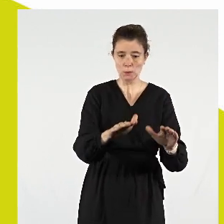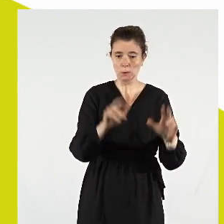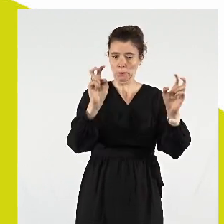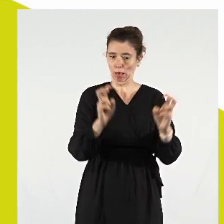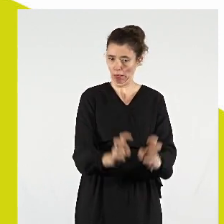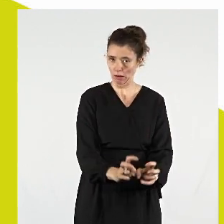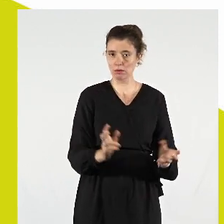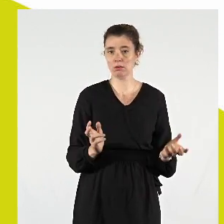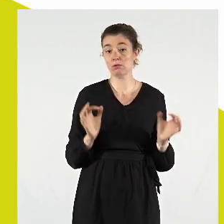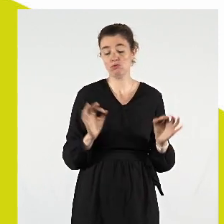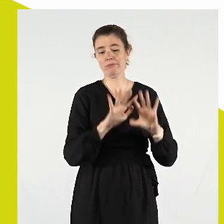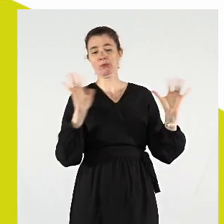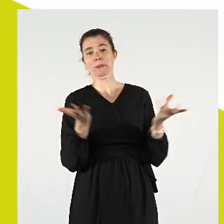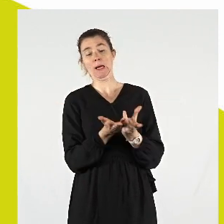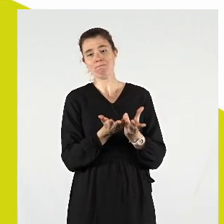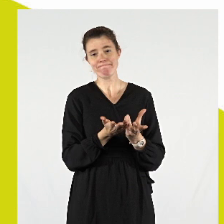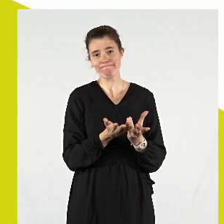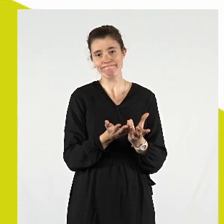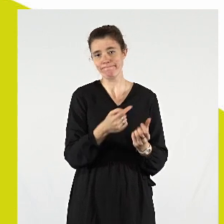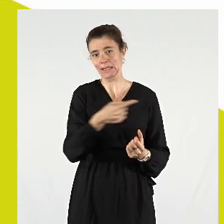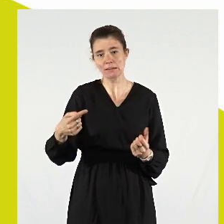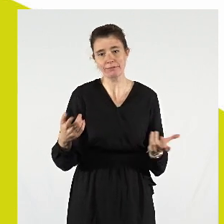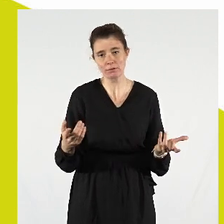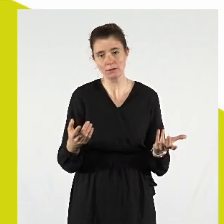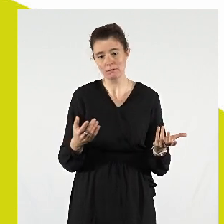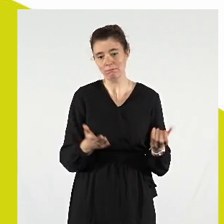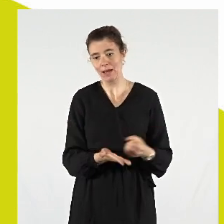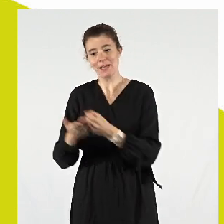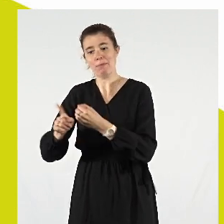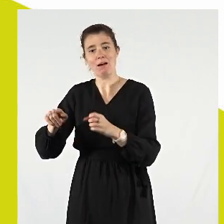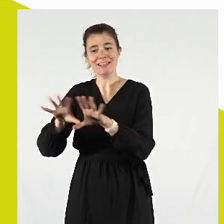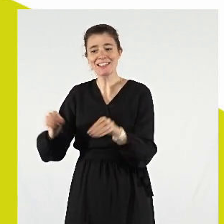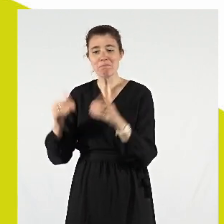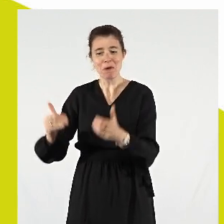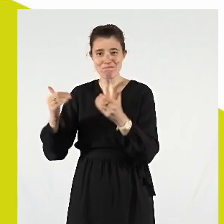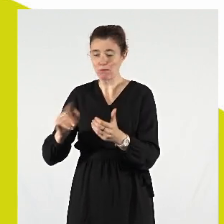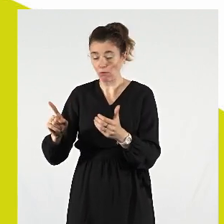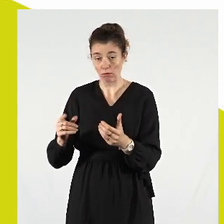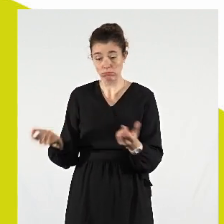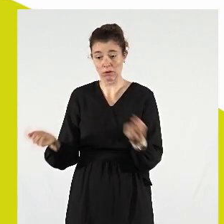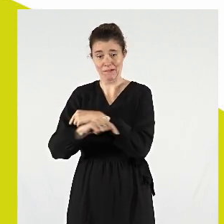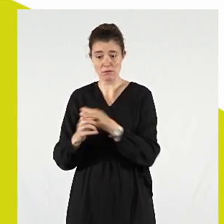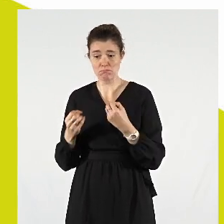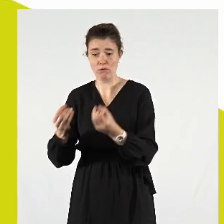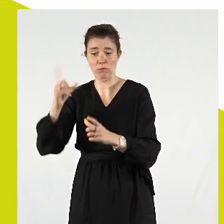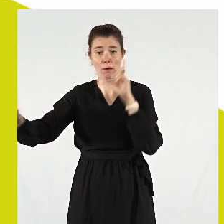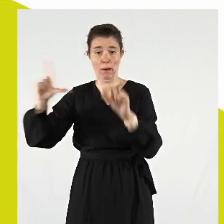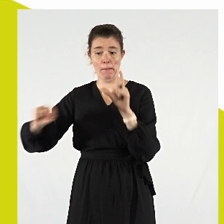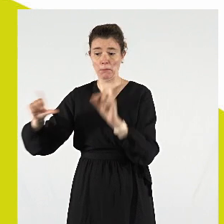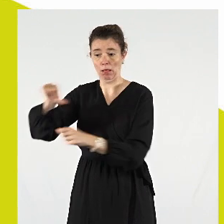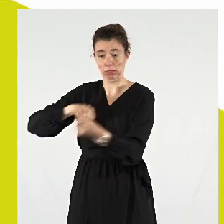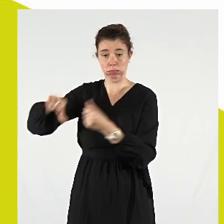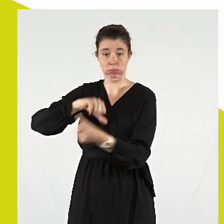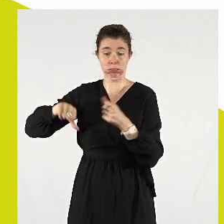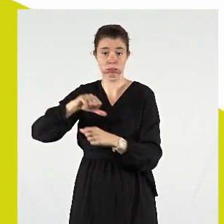n'étant pas extrêmement favorable à la stabilité des effectifs dans le secteur, qui peuvent être affaiblis